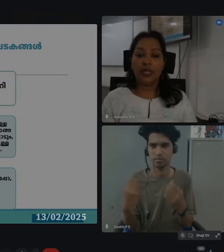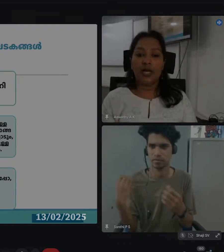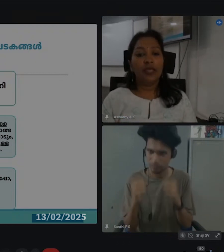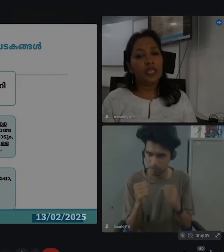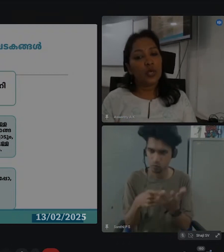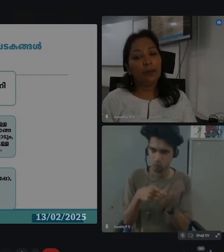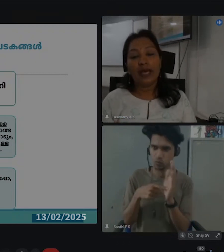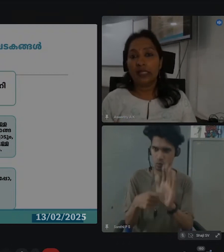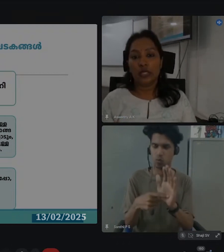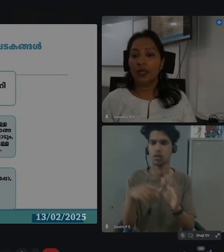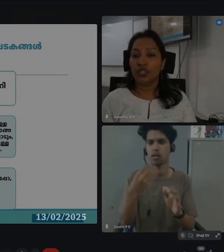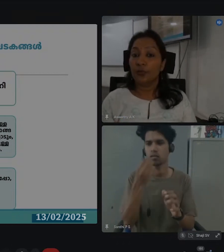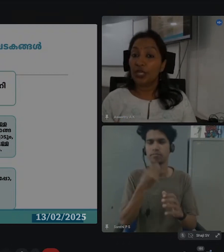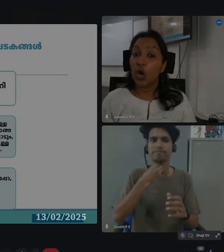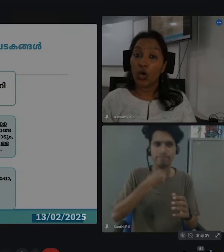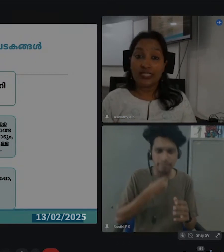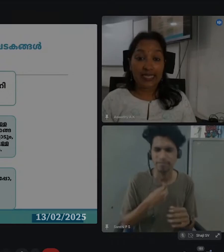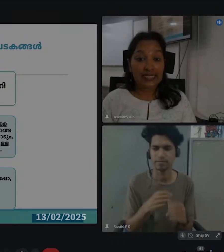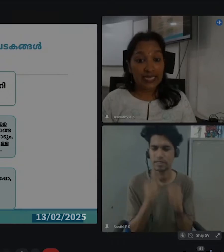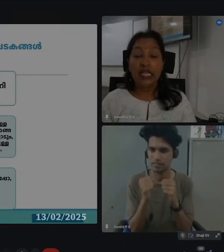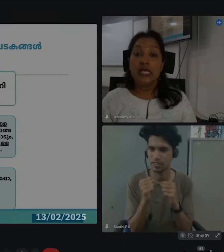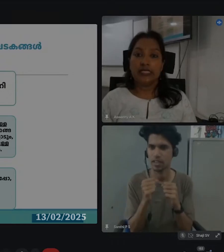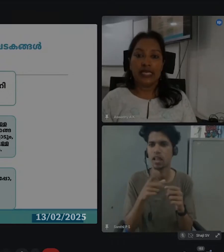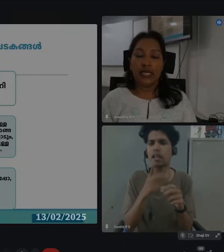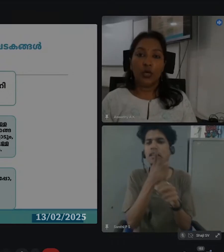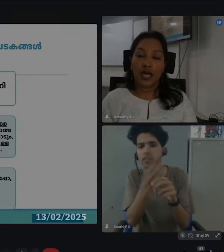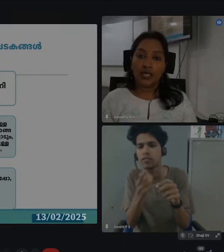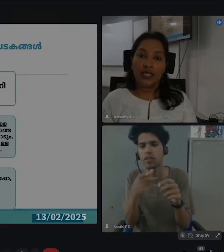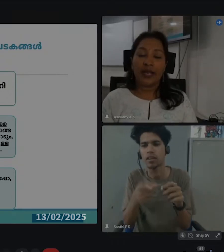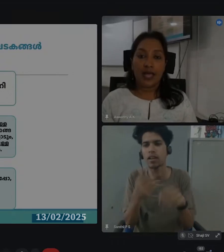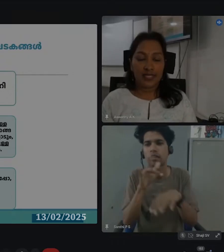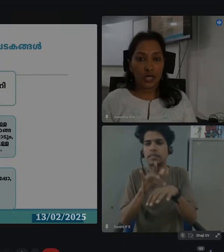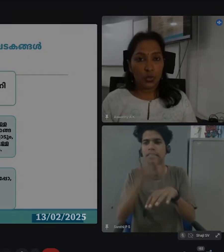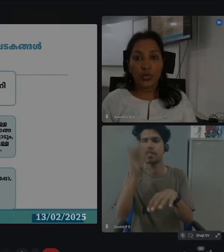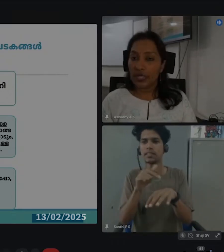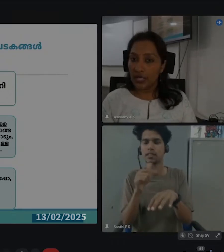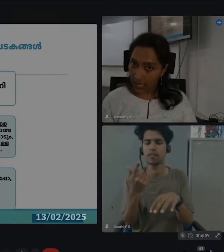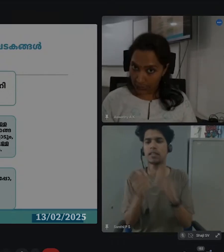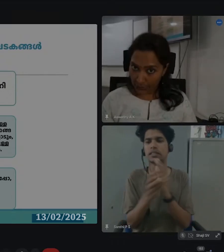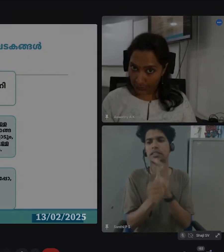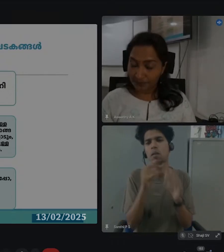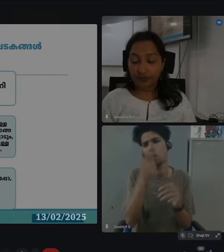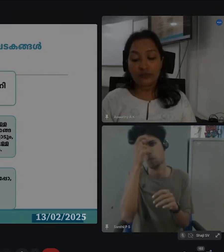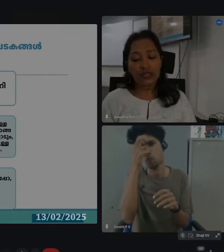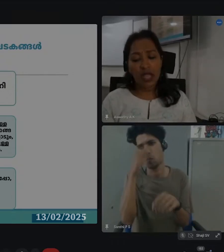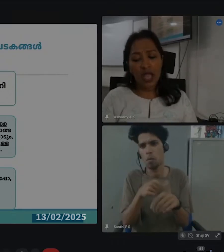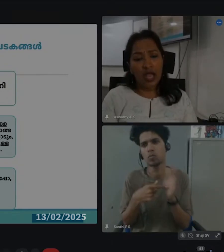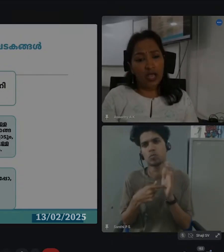കുട്ടികൾ ഉണ്ടാകാം. ഇങ്ങനെയുള്ള പലതരത്തിലുള്ള ബുദ്ധിമുട്ട് സെൻസറി സ്കില്ലിൽ ഉണ്ടാകുന്ന പ്രയാസങ്ങൾ കൊണ്ട് കുഞ്ഞുങ്ങൾ.